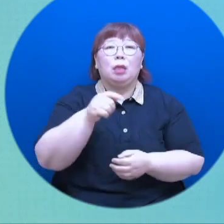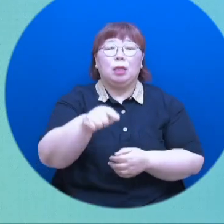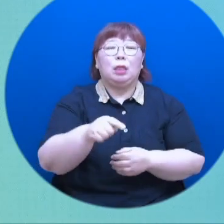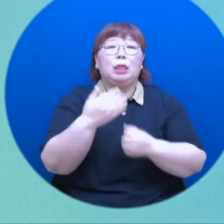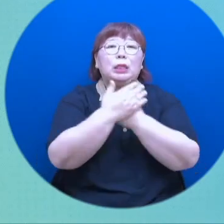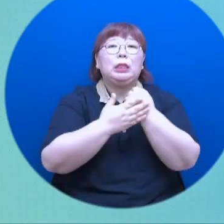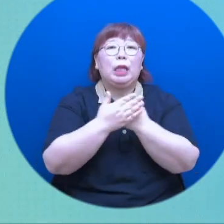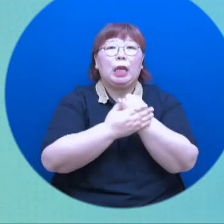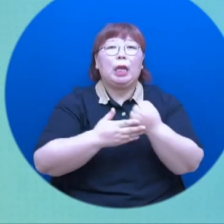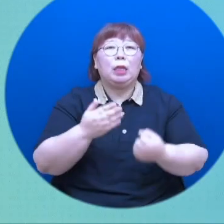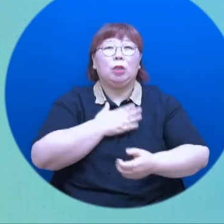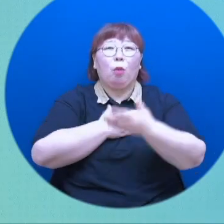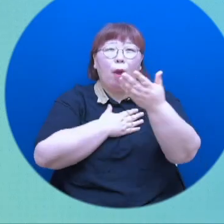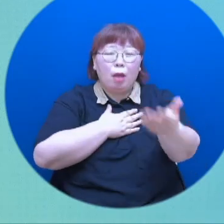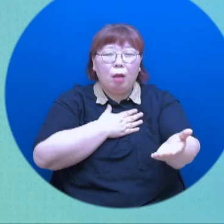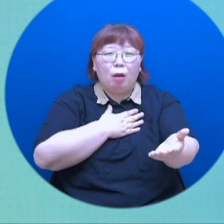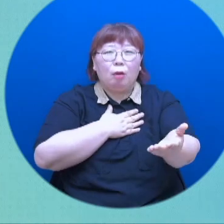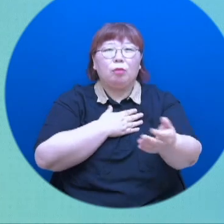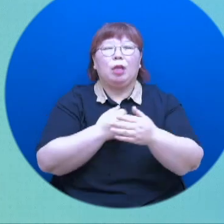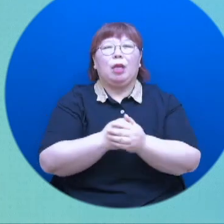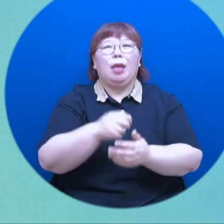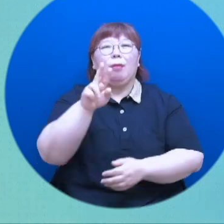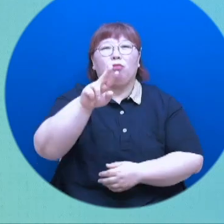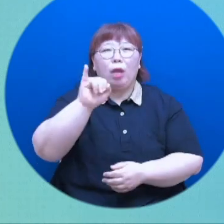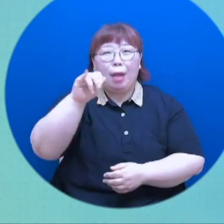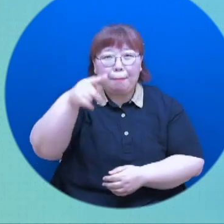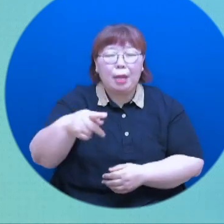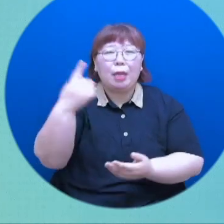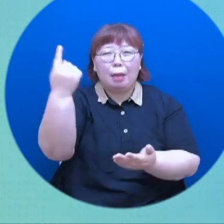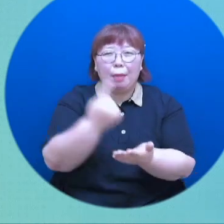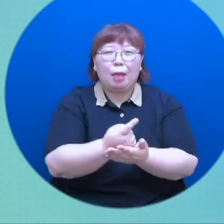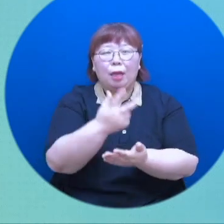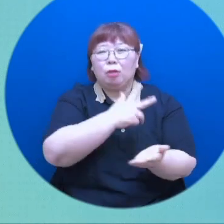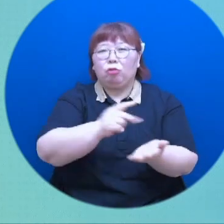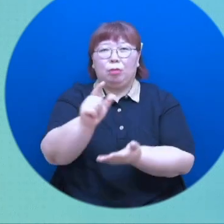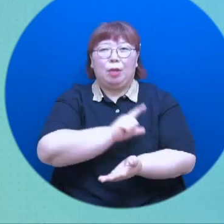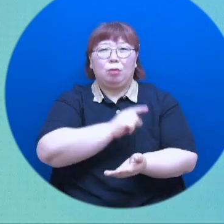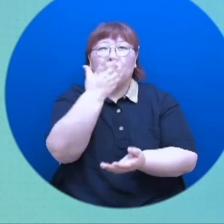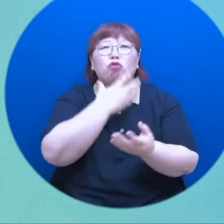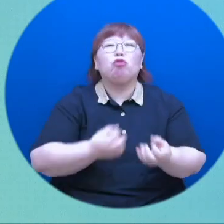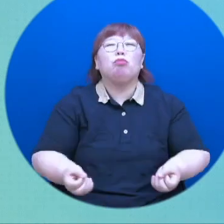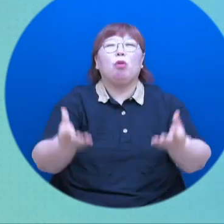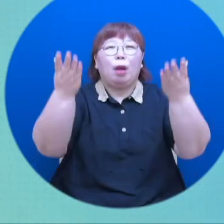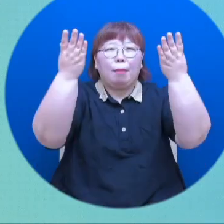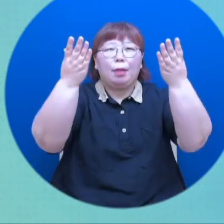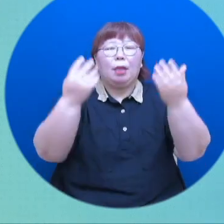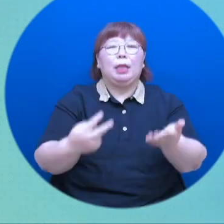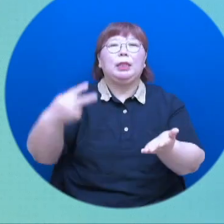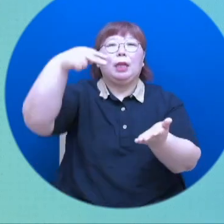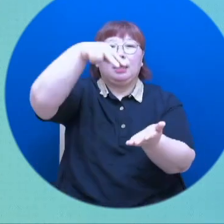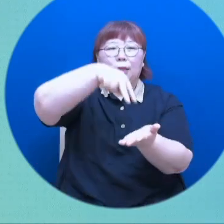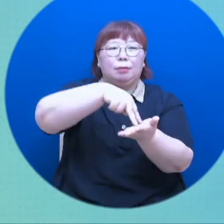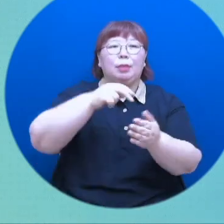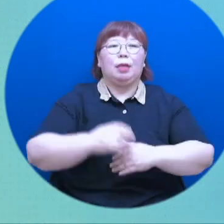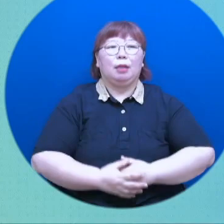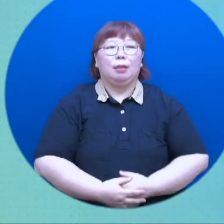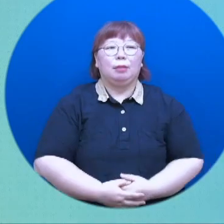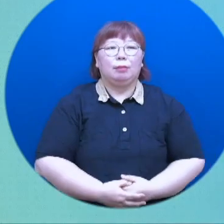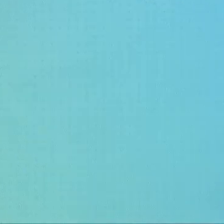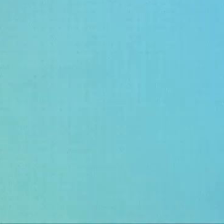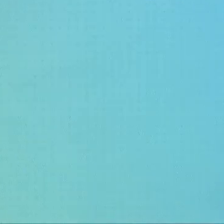임하기를, VIP들에게 임하기를 주의 이름으로 축원합니다. 우리 모두 자리에서 일어나겠습니다.